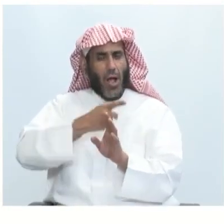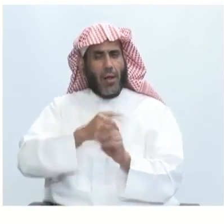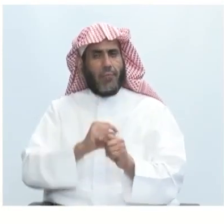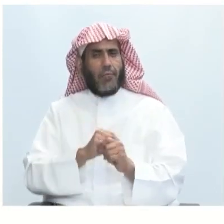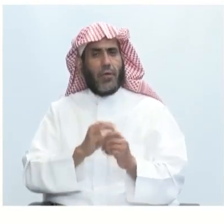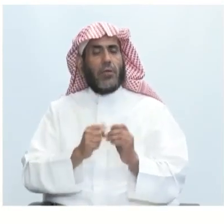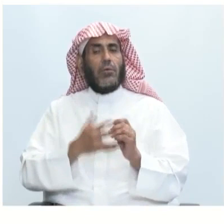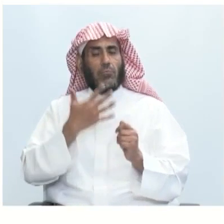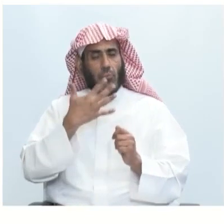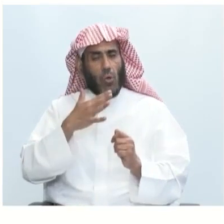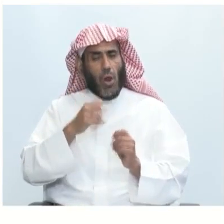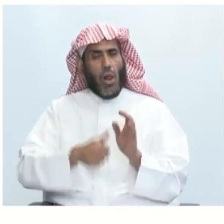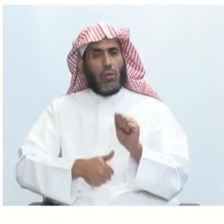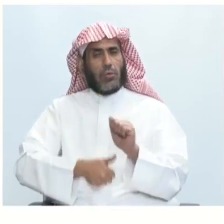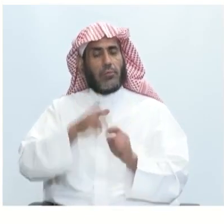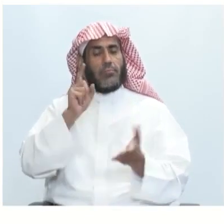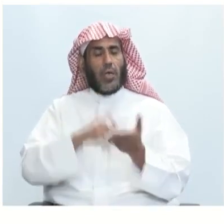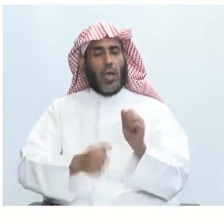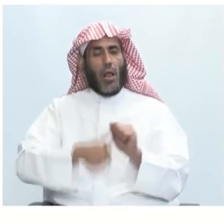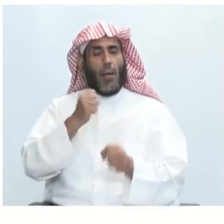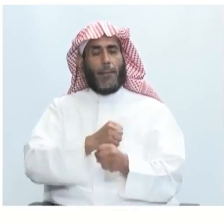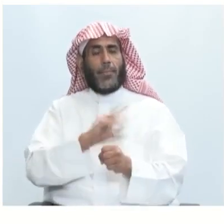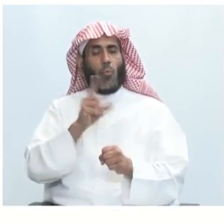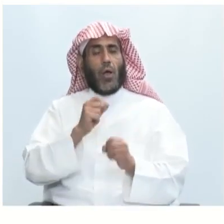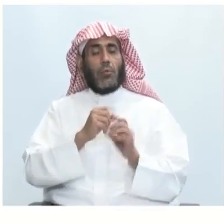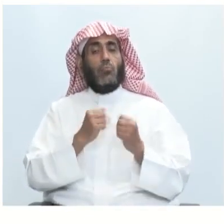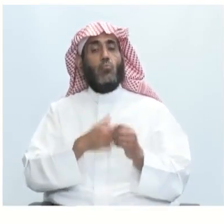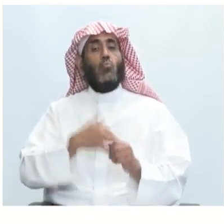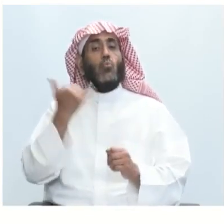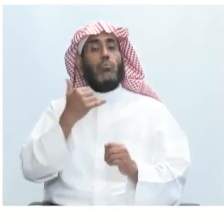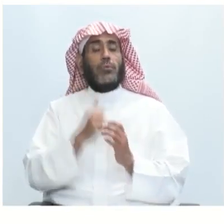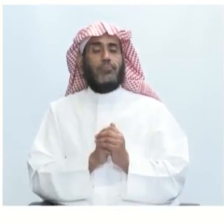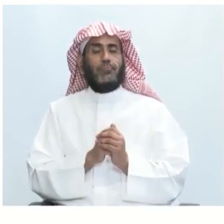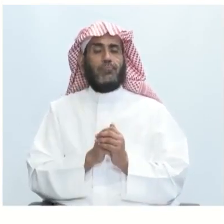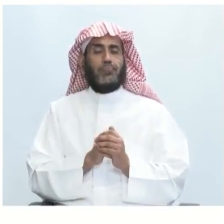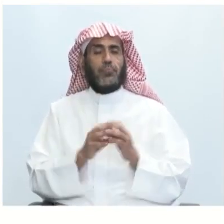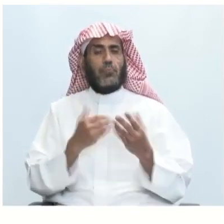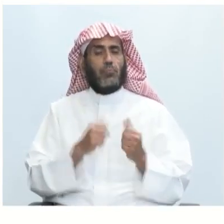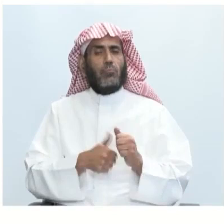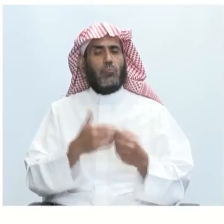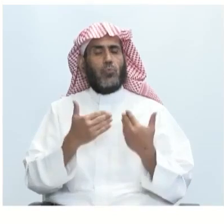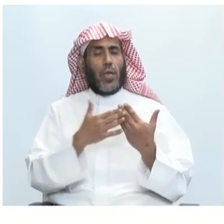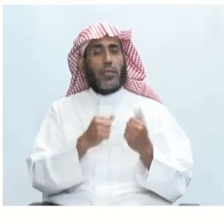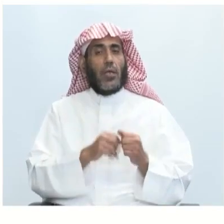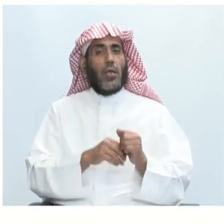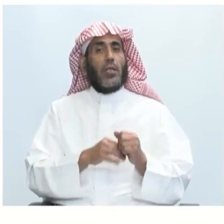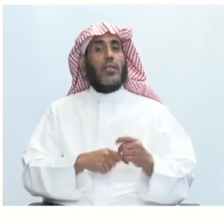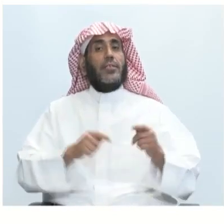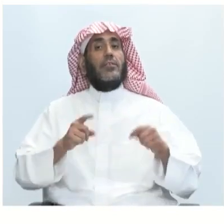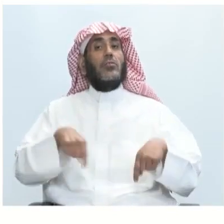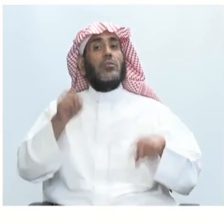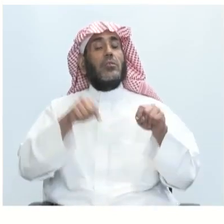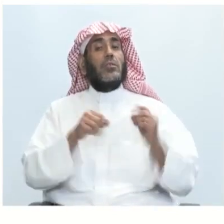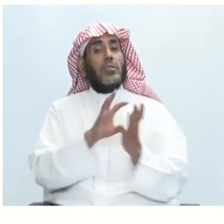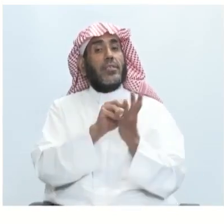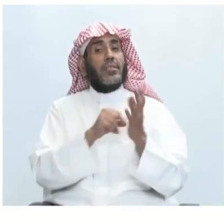الامن اذا العباره صادقه المواط رج من الاول ايضا هنا اقول مثلا احصائي هذا